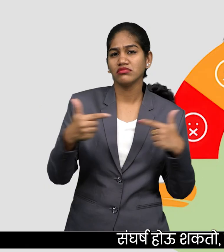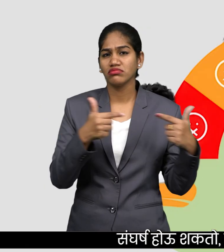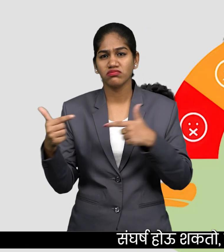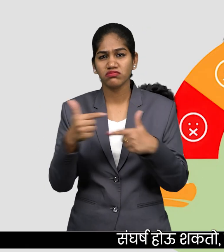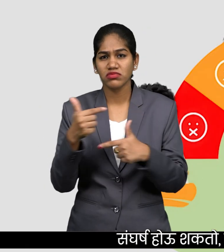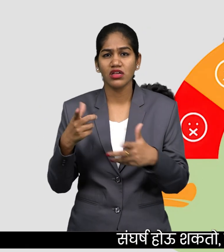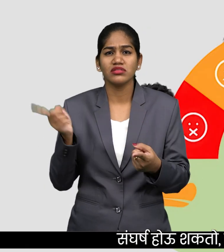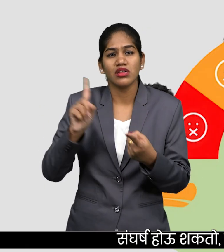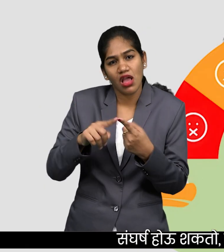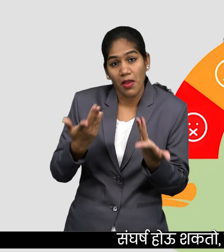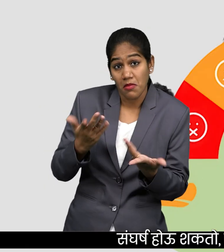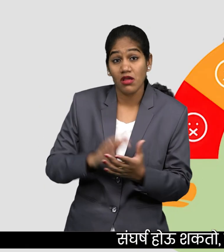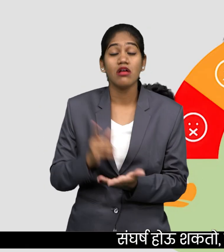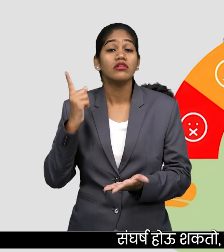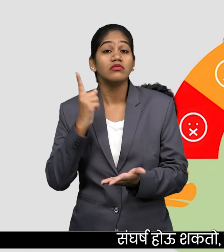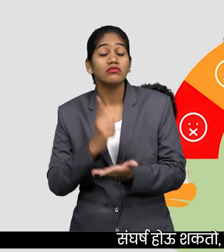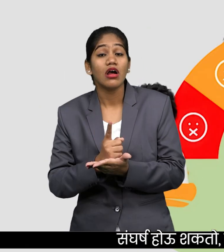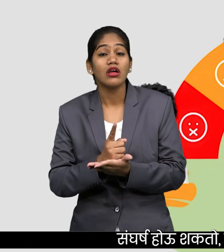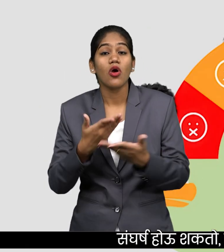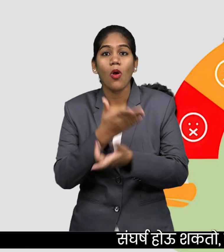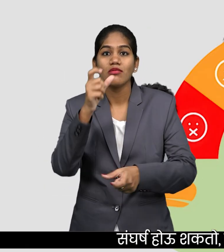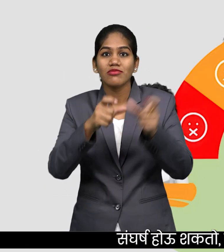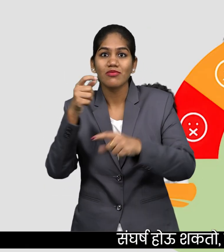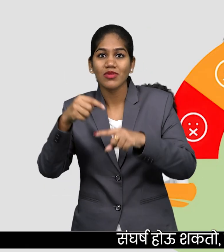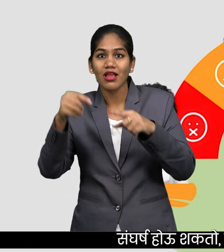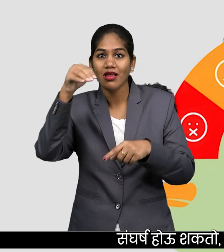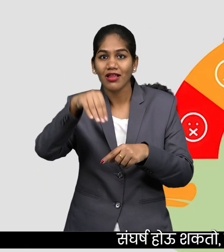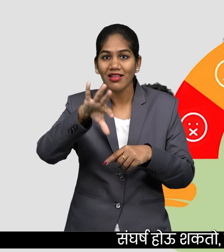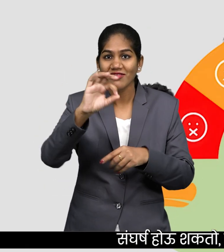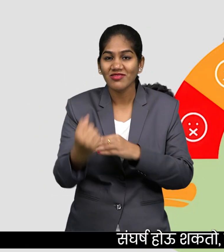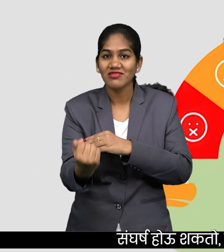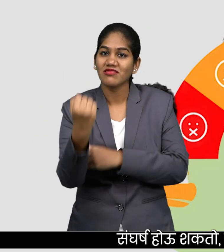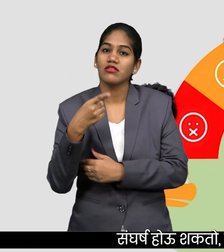संघर्ष होऊ शकतो, पण लोकशाहीला याची जाणीव आहे.